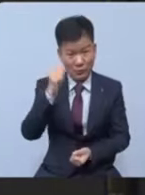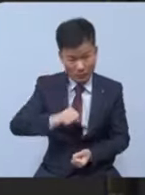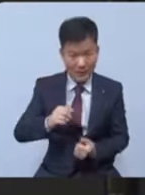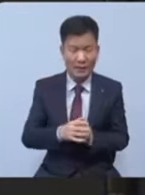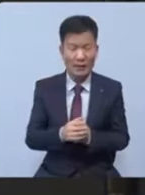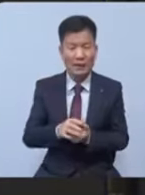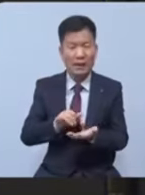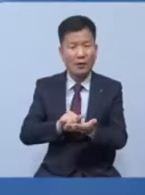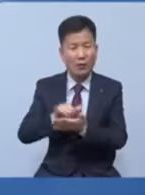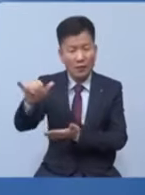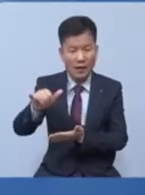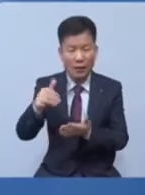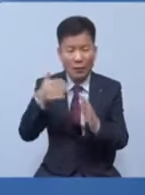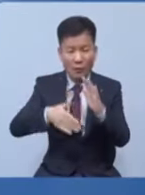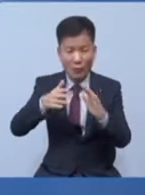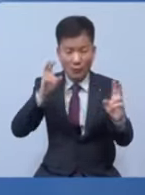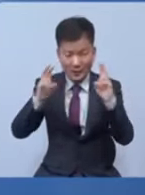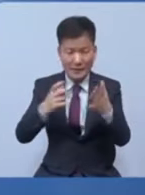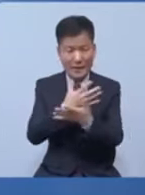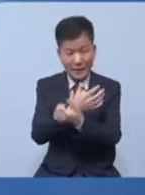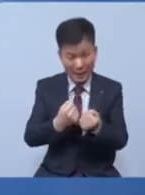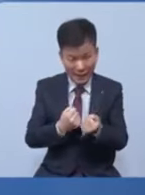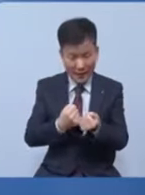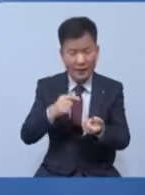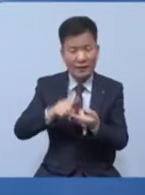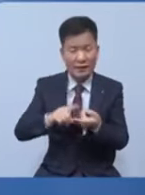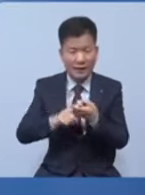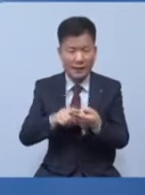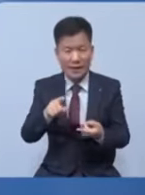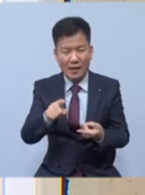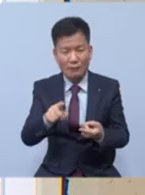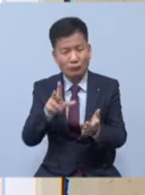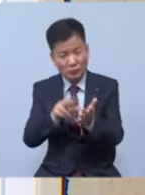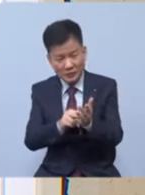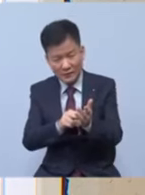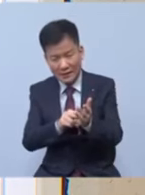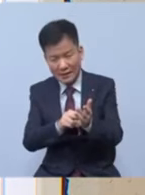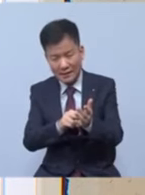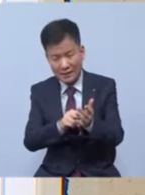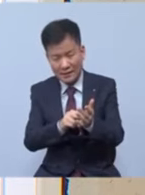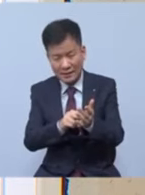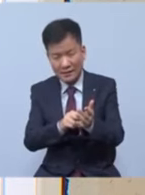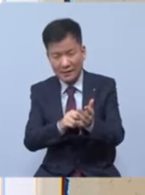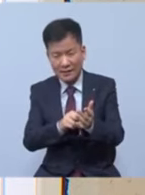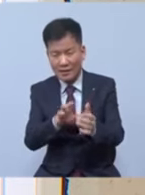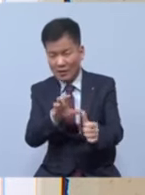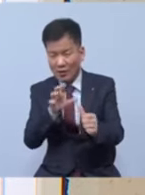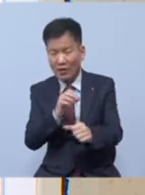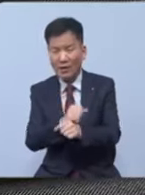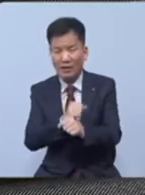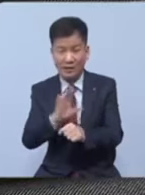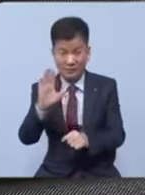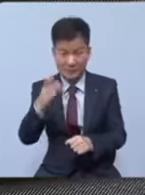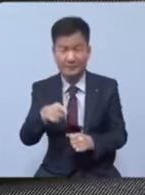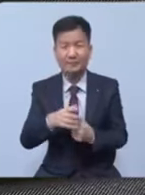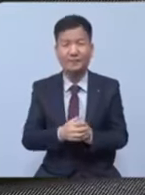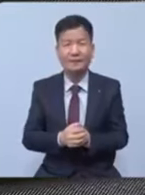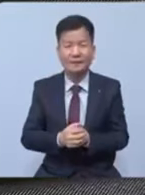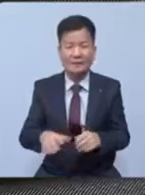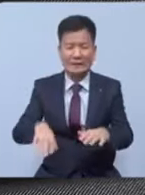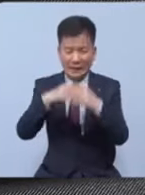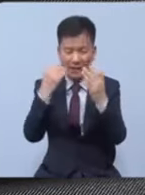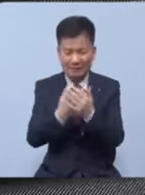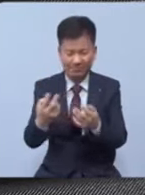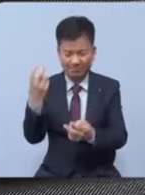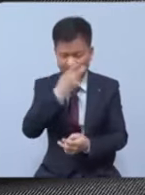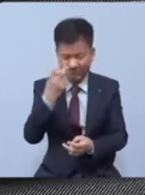공항공사의 그런 계약 행태의 허점을 노려서 한 건데 전반적으로 전수조사를